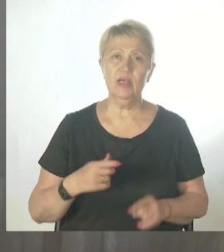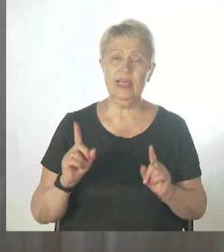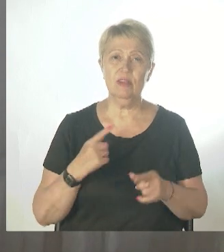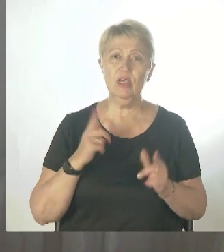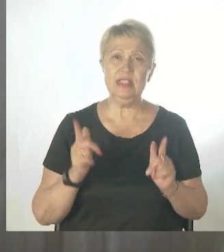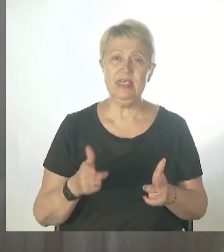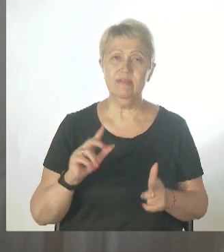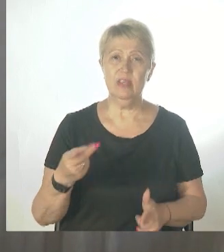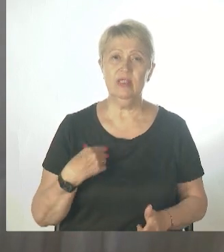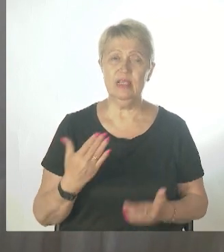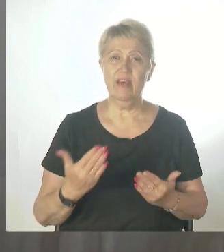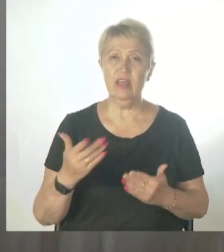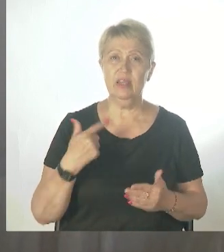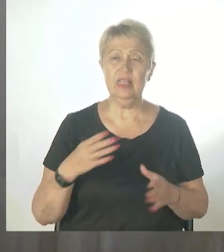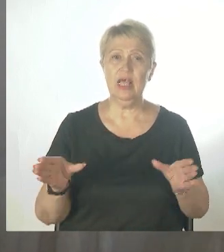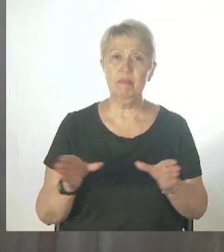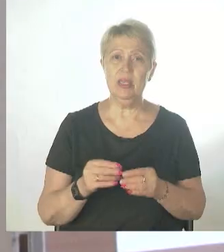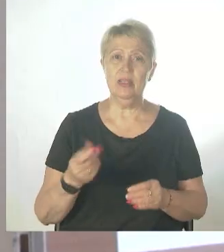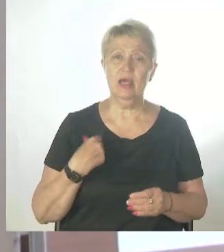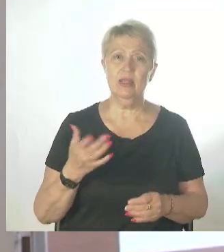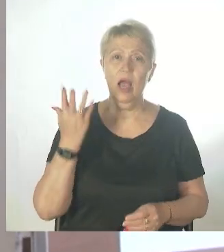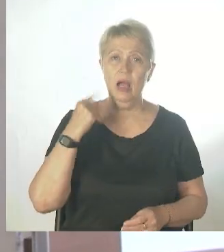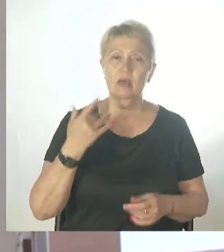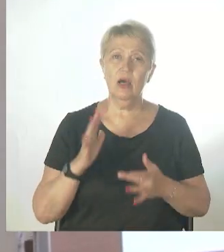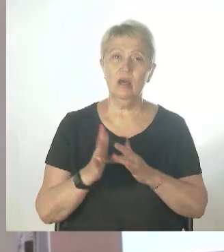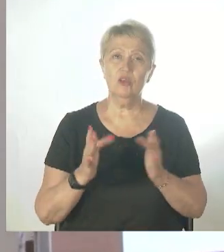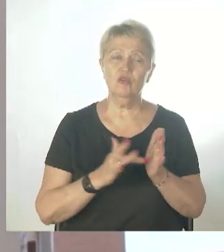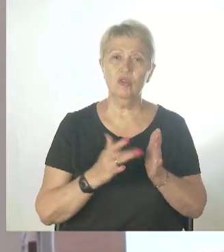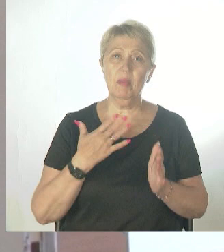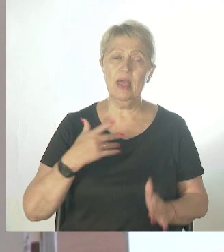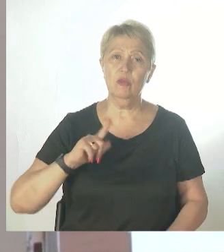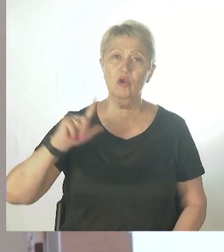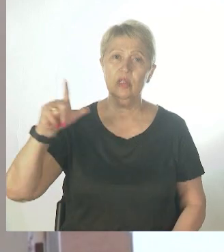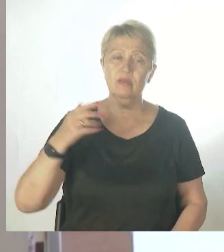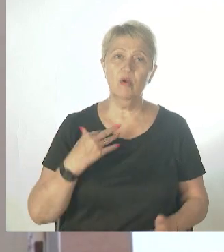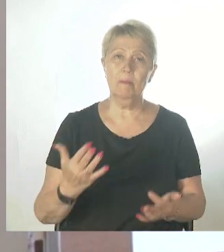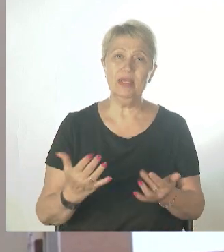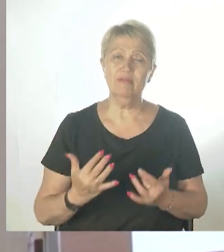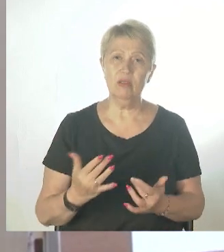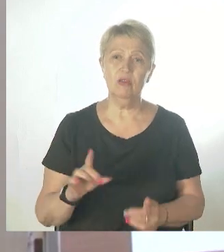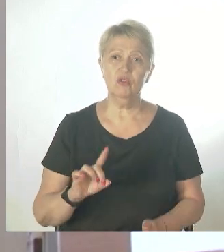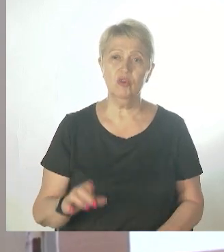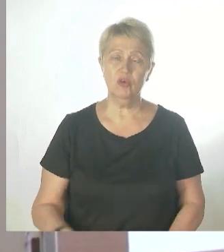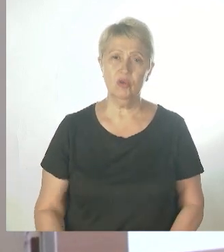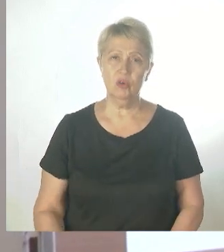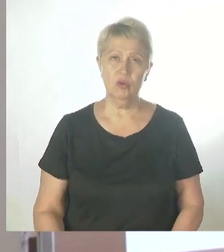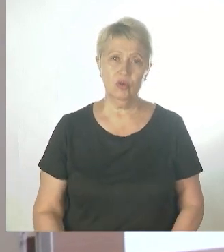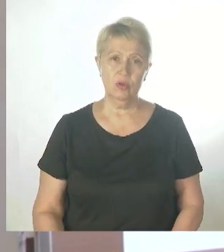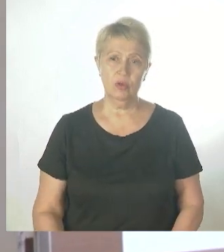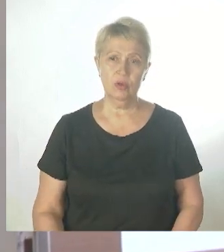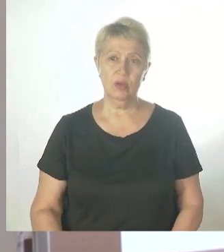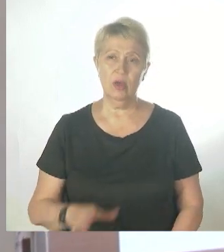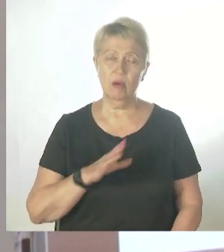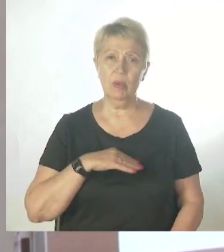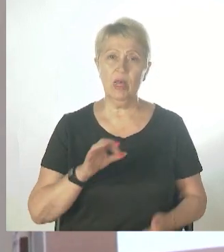наверное, нас объединяет, когда Христос. Ну, и меня Господь призвал, слава Богу, за это, что был